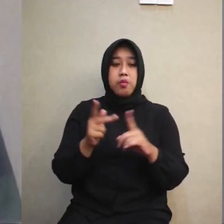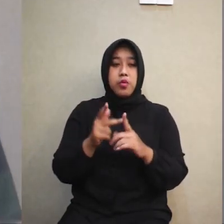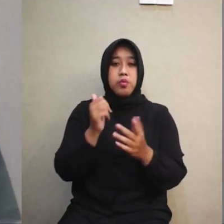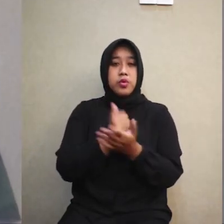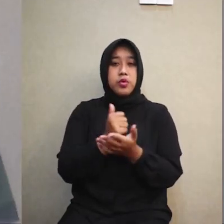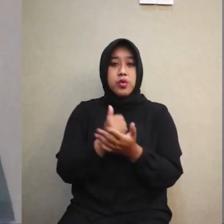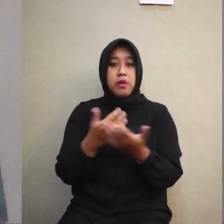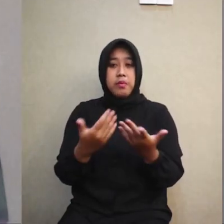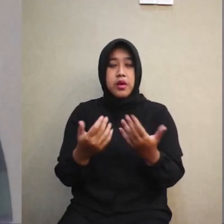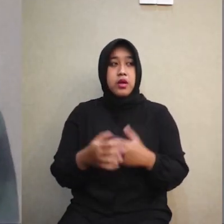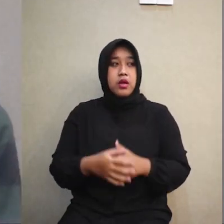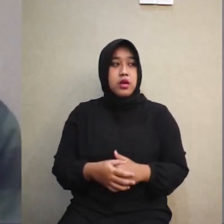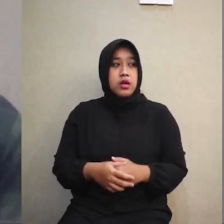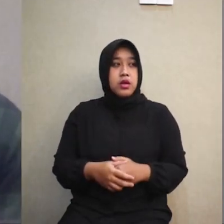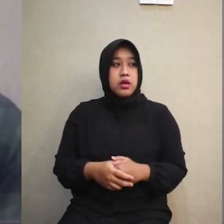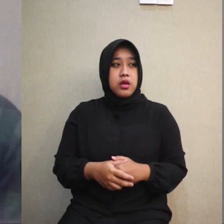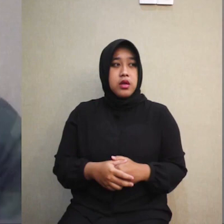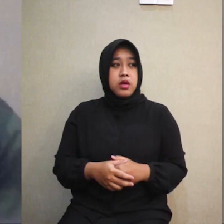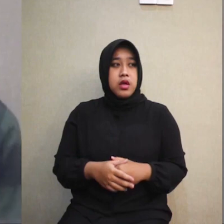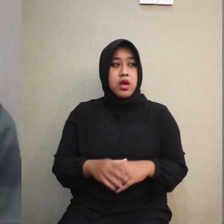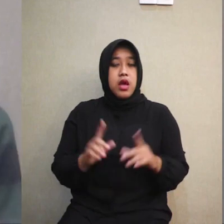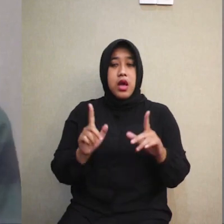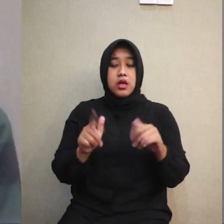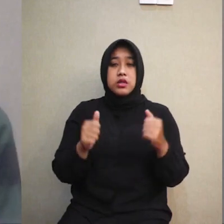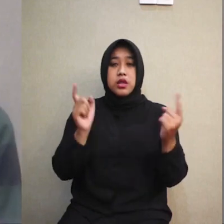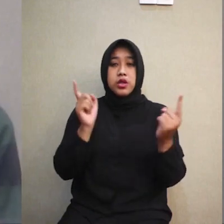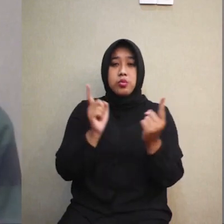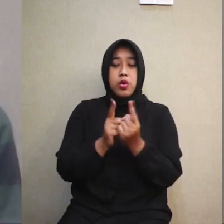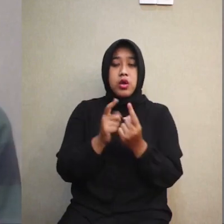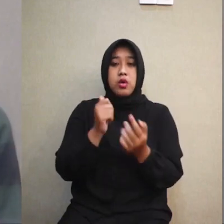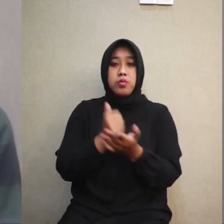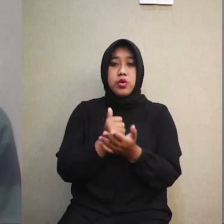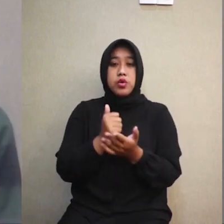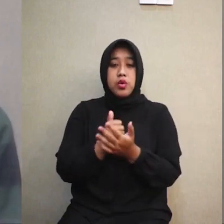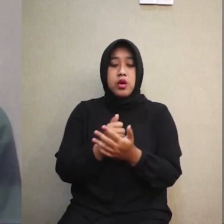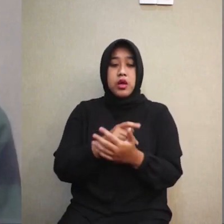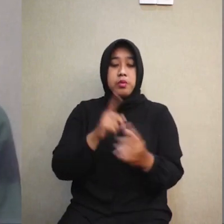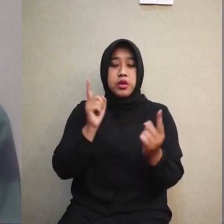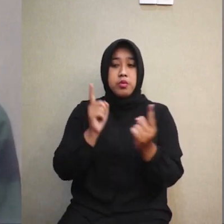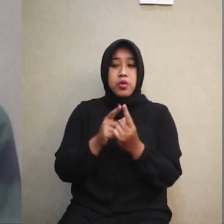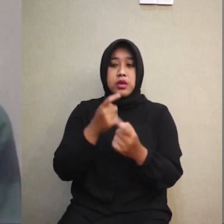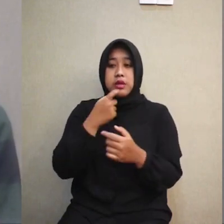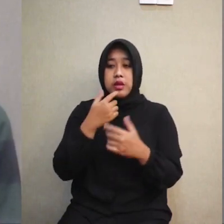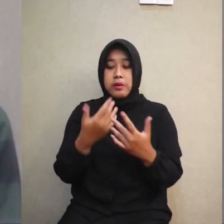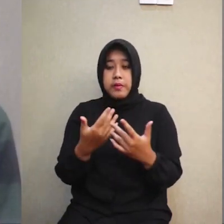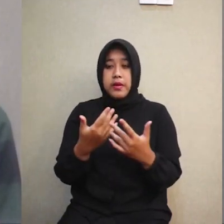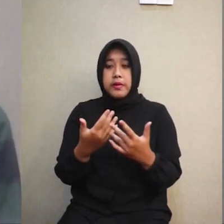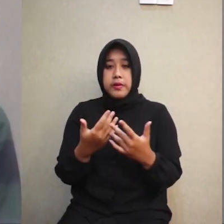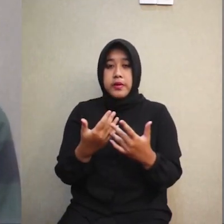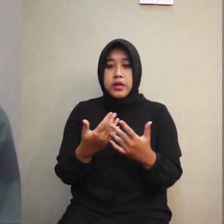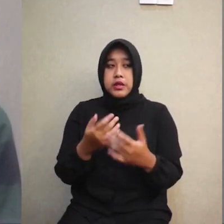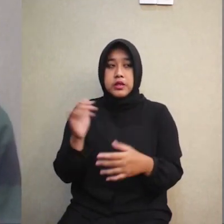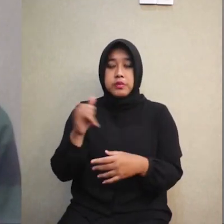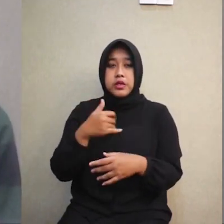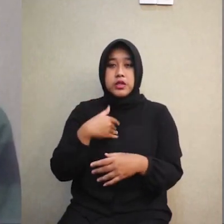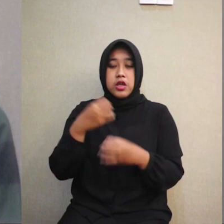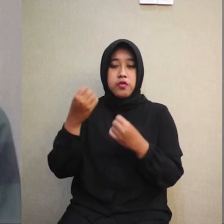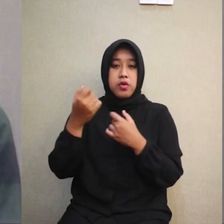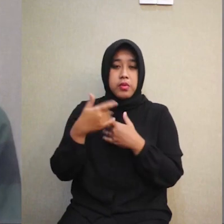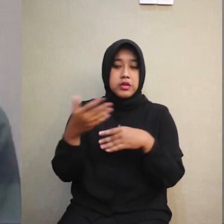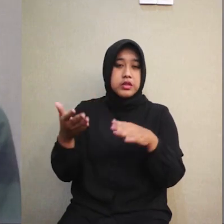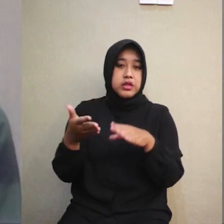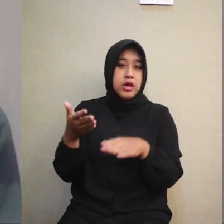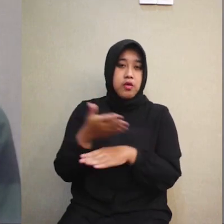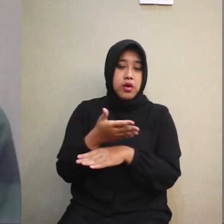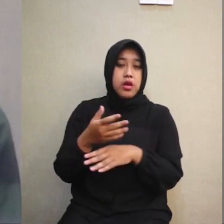sebenarnya sejumlah tumbuhan-tumbuhan yang yang kami temukan dan Seperti yang saya sampaikan